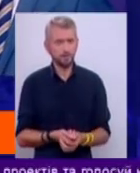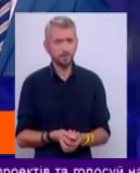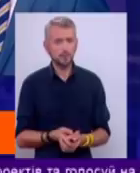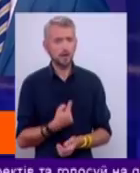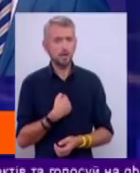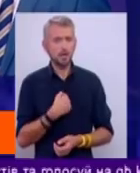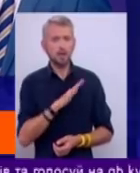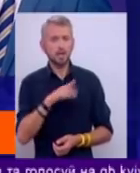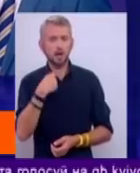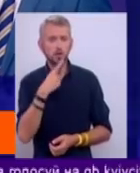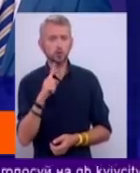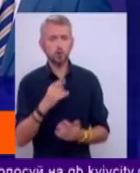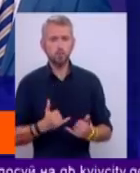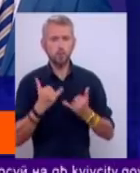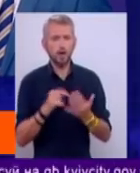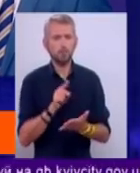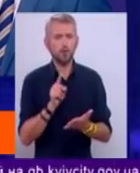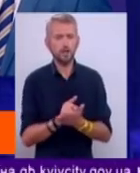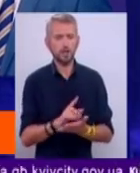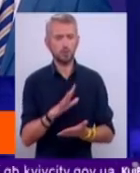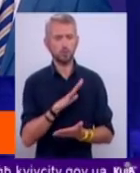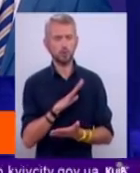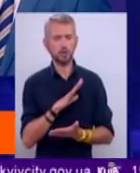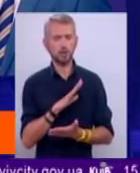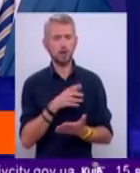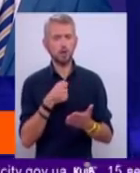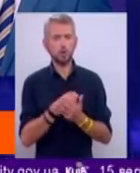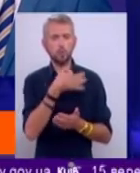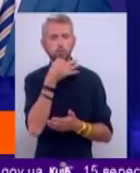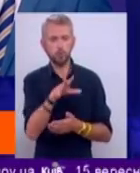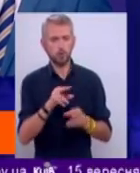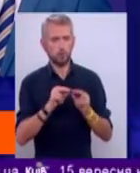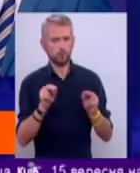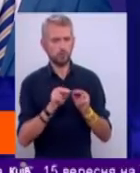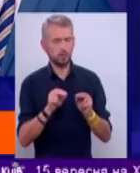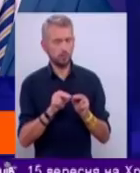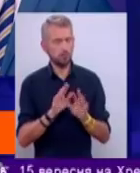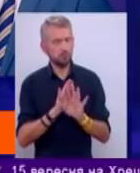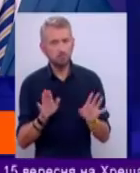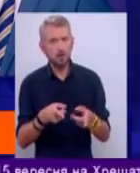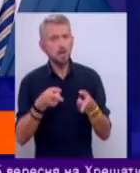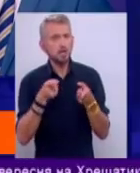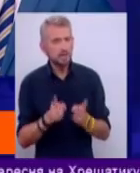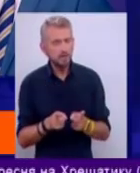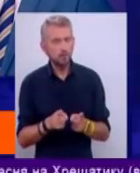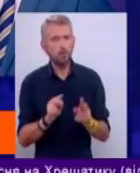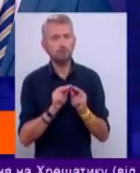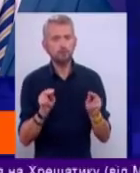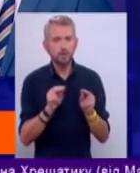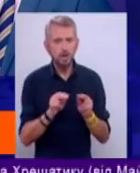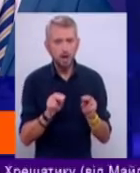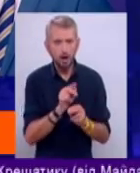не кажу, що повага повинна бути до будь-якого вчителя. Дійсно, вчителям